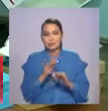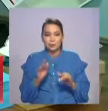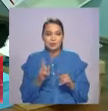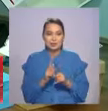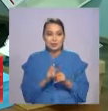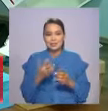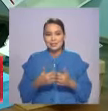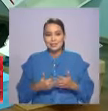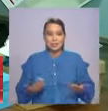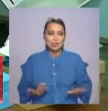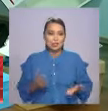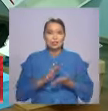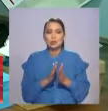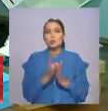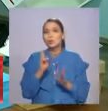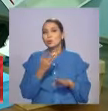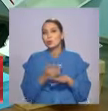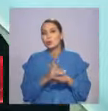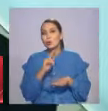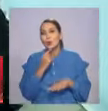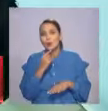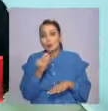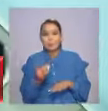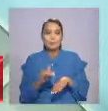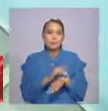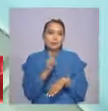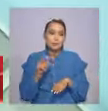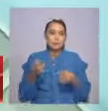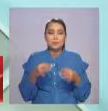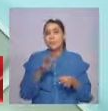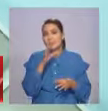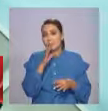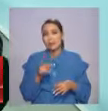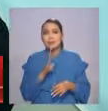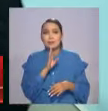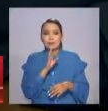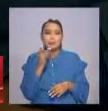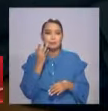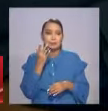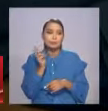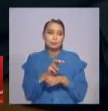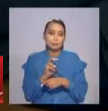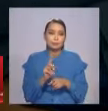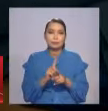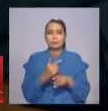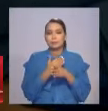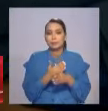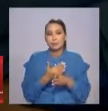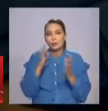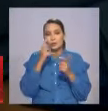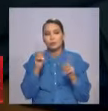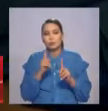трудной жизненной ситуации. Вика одна из самых юных волонтеров. Свободное от учебы время девочка посвящает не гаджетам, а серьезному и